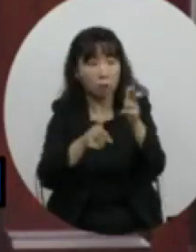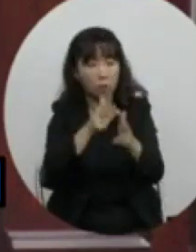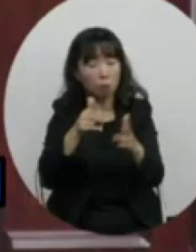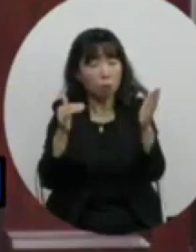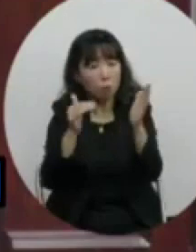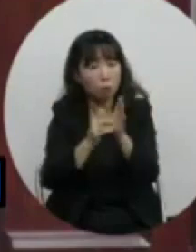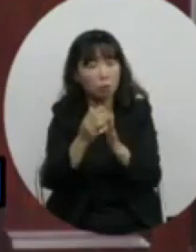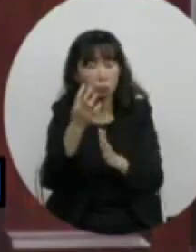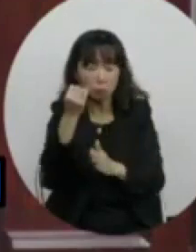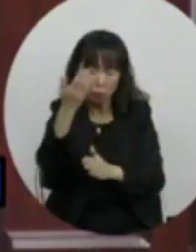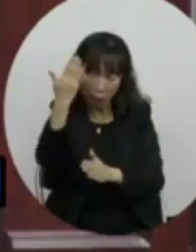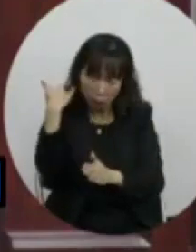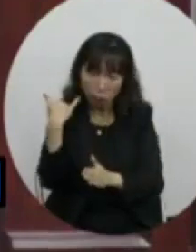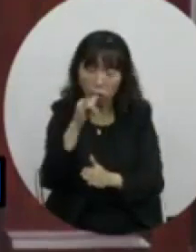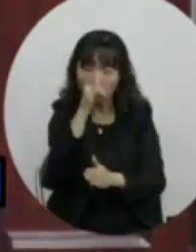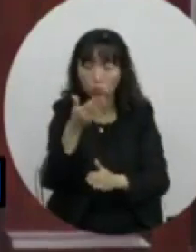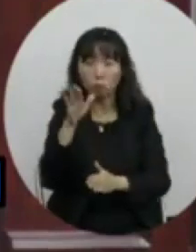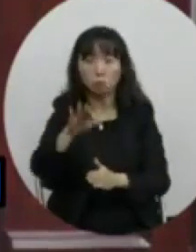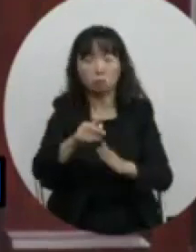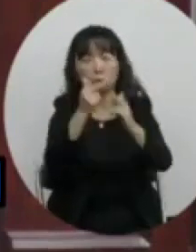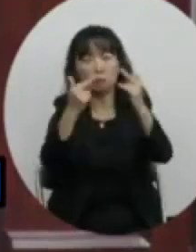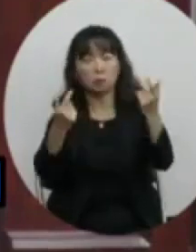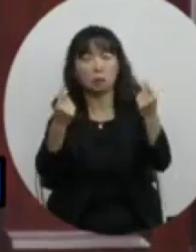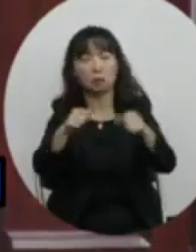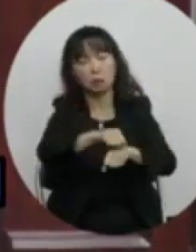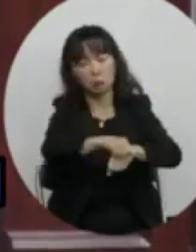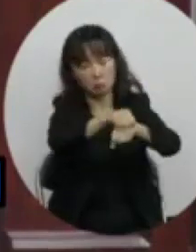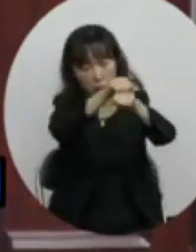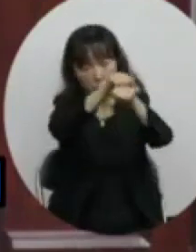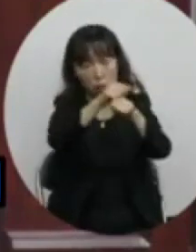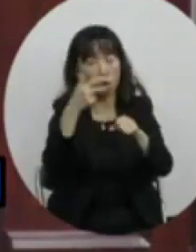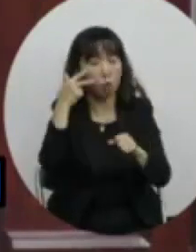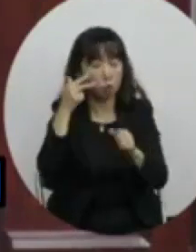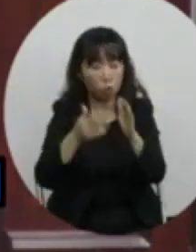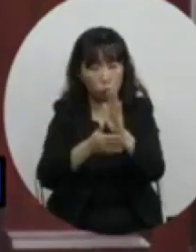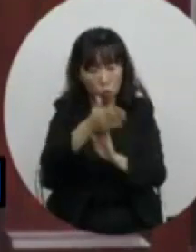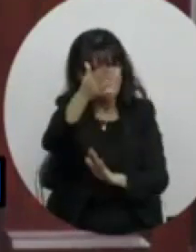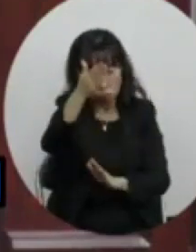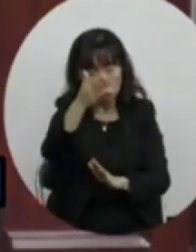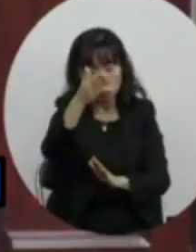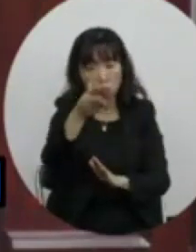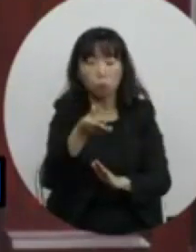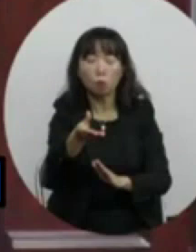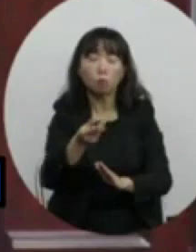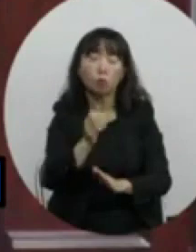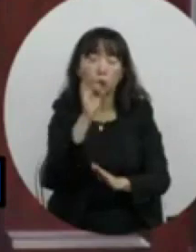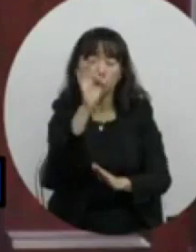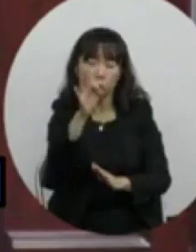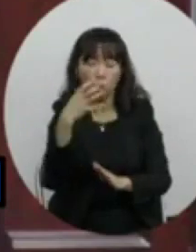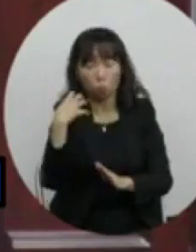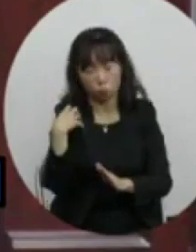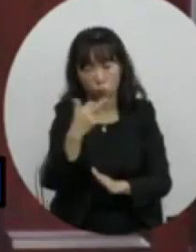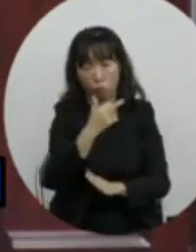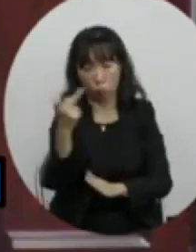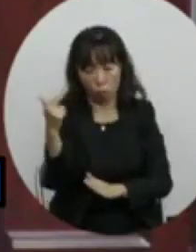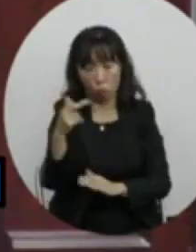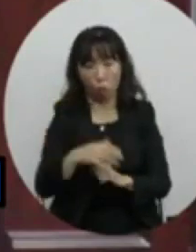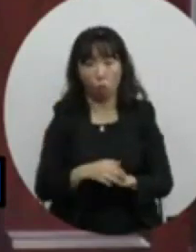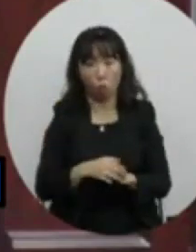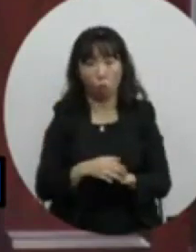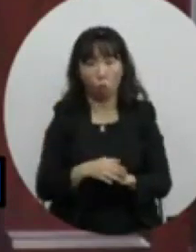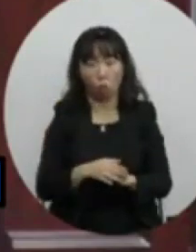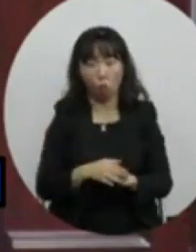지가 언제인데 아직도 산처럼 쌓여서 여주시의 부지 임대료 부담을 안기며 산 아닌 산으로 보이는 이들의